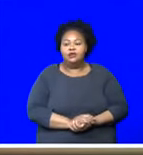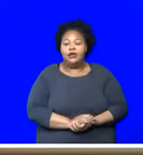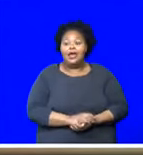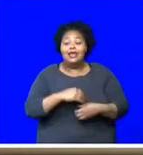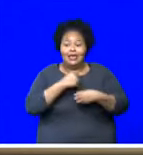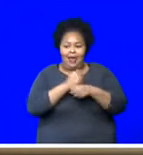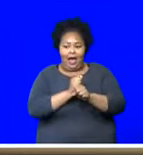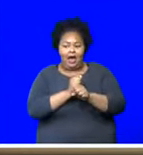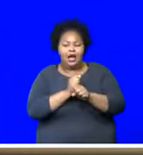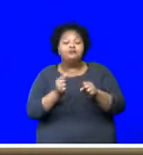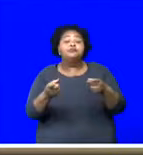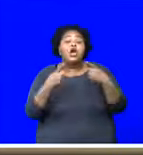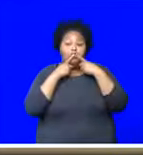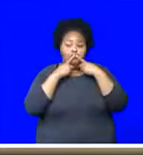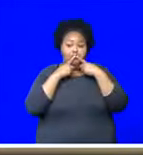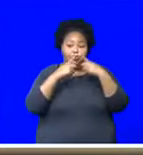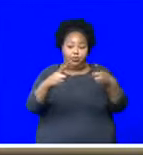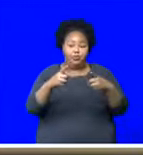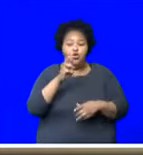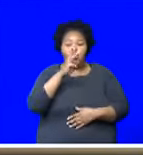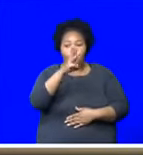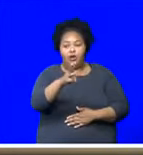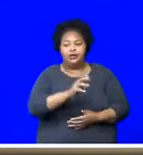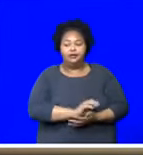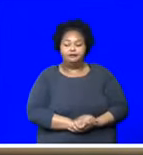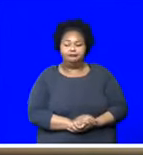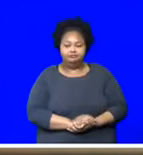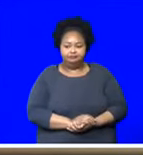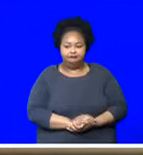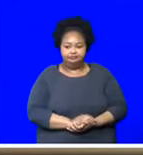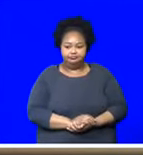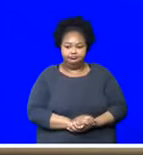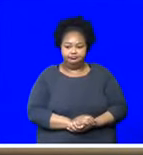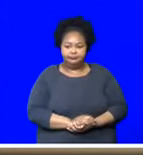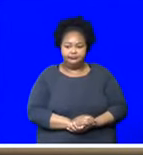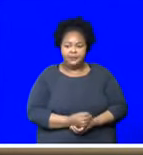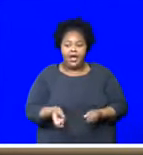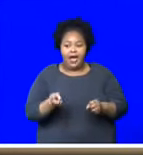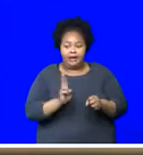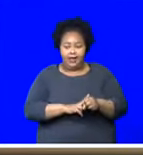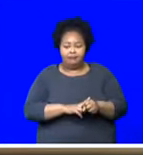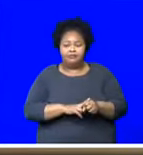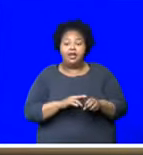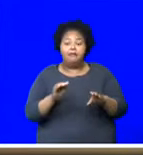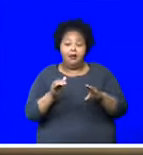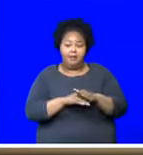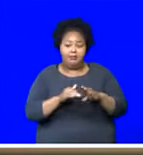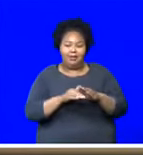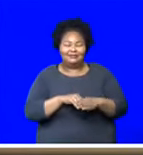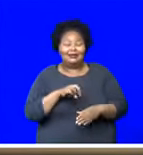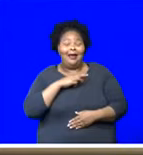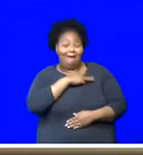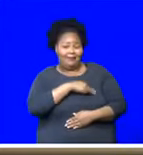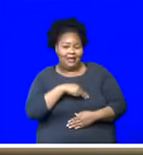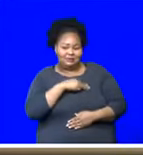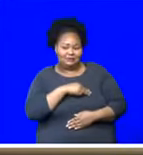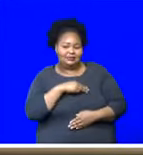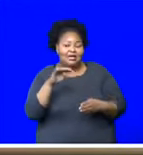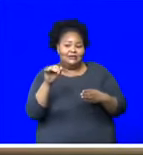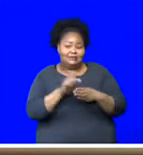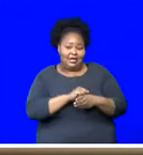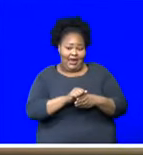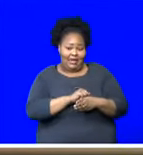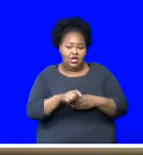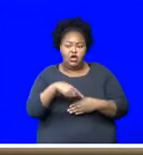lengiyo phinze kucela ukuthi emalunga achubeke kade ececeshe ececeshele